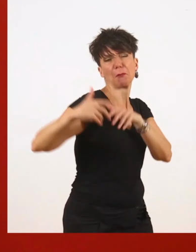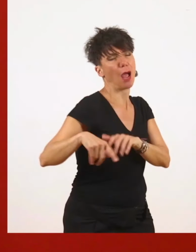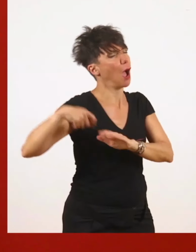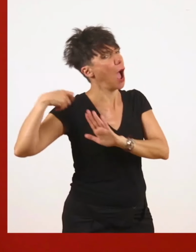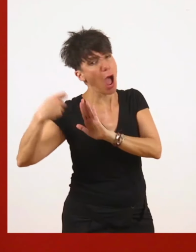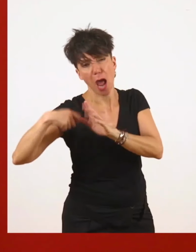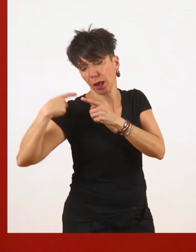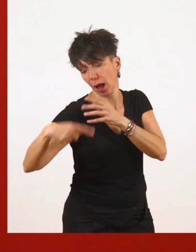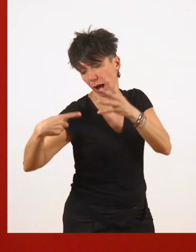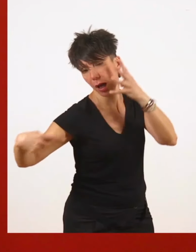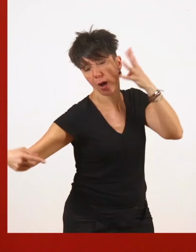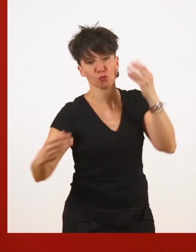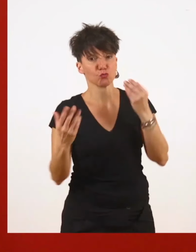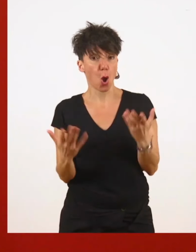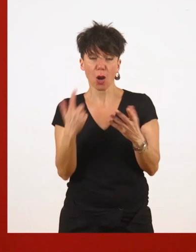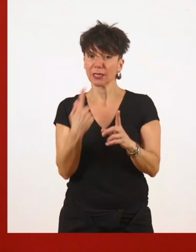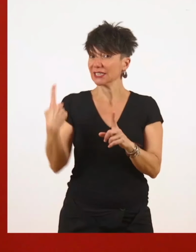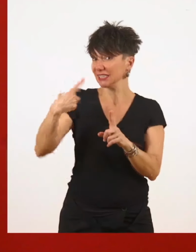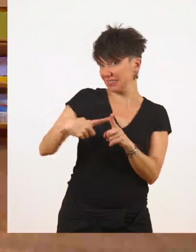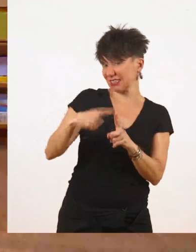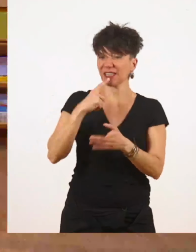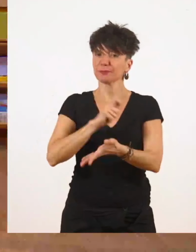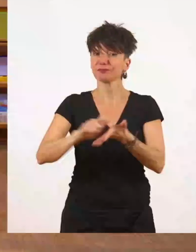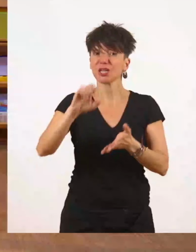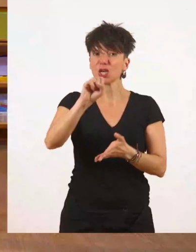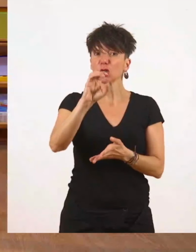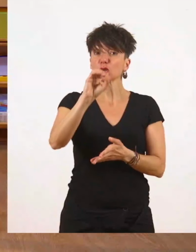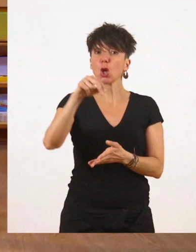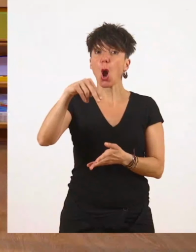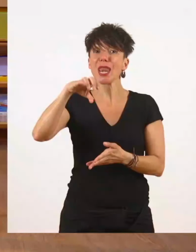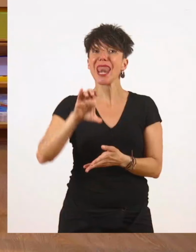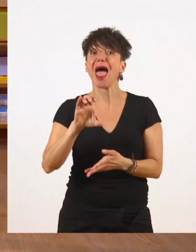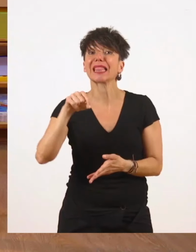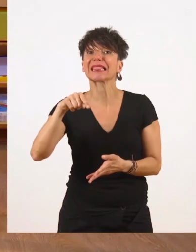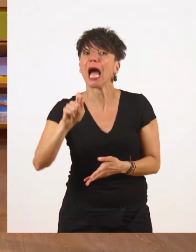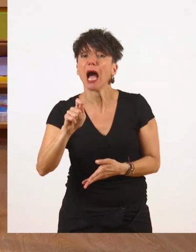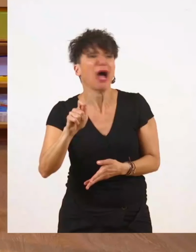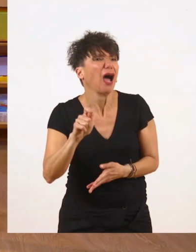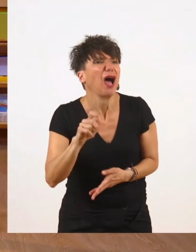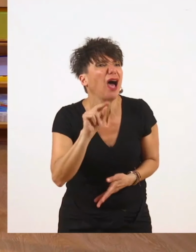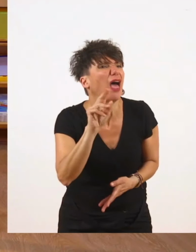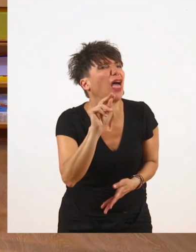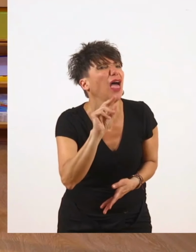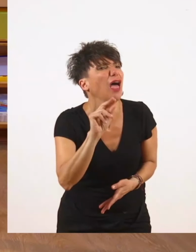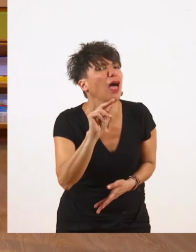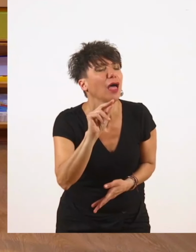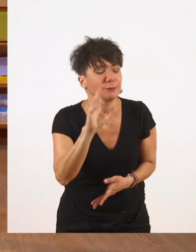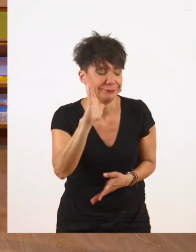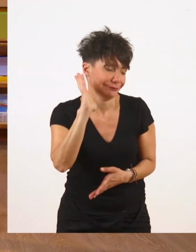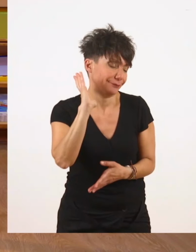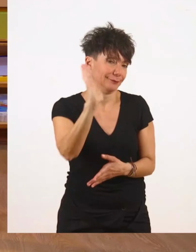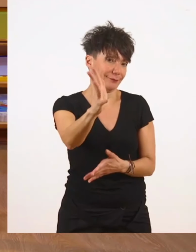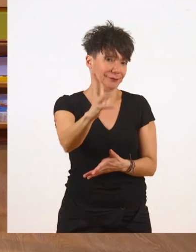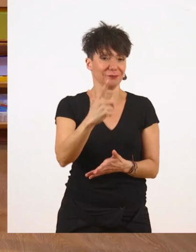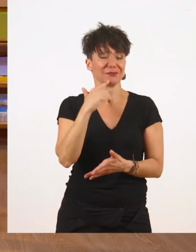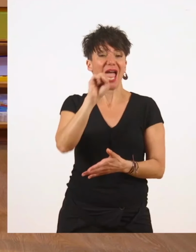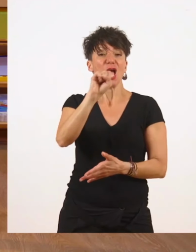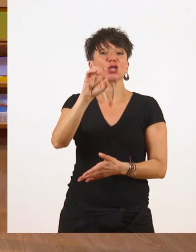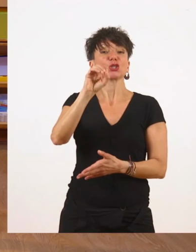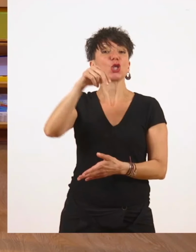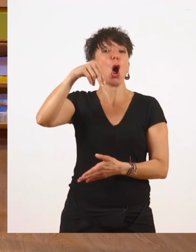φυσικά να ξεχνάμε ότι έγραφα και σονέτα. Τι είναι το σονέτα. Τα σονέτα είναι ποιήματα που